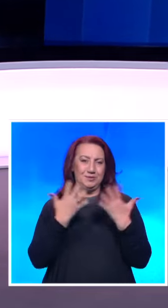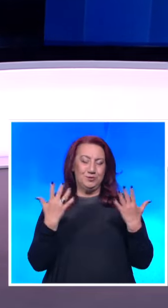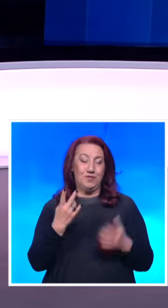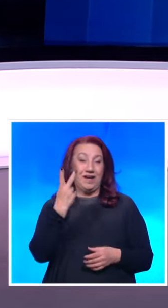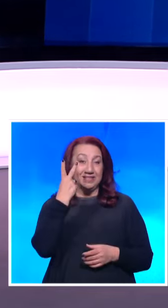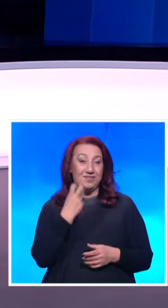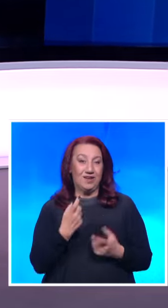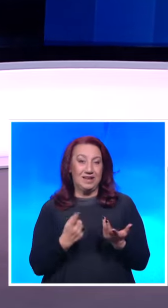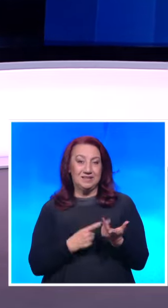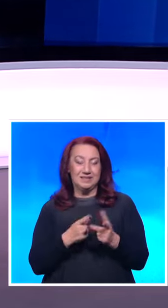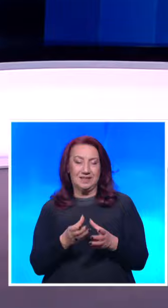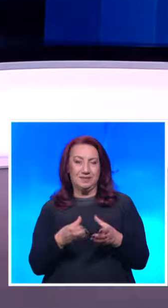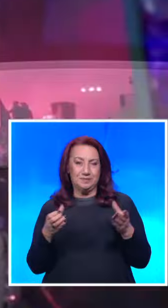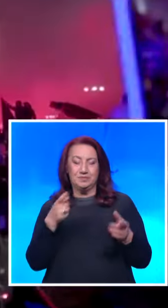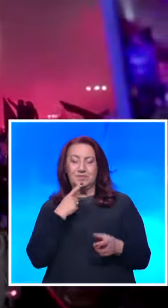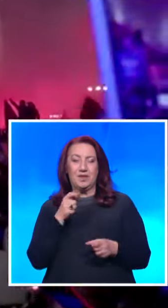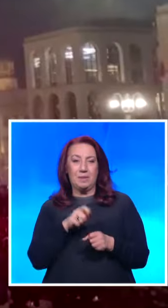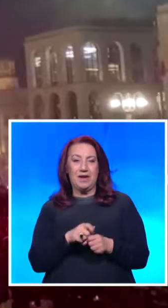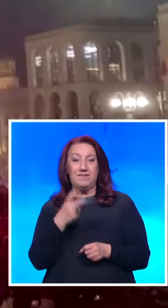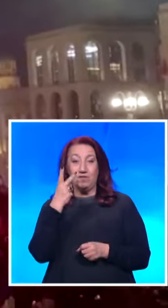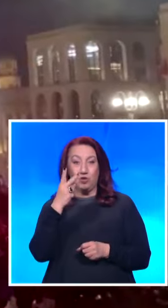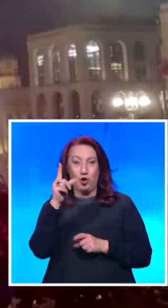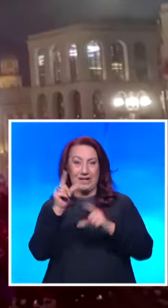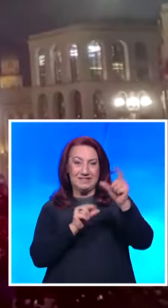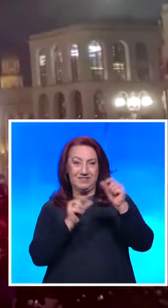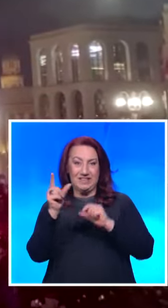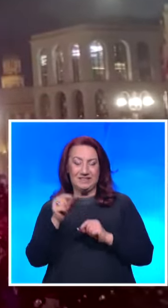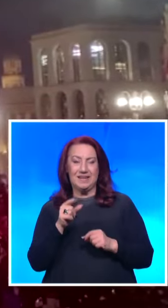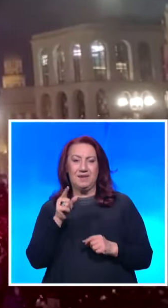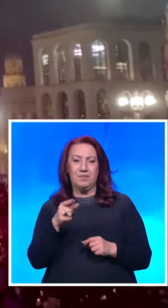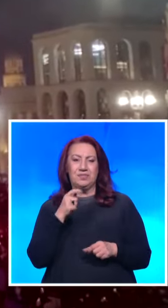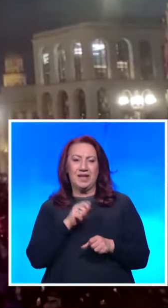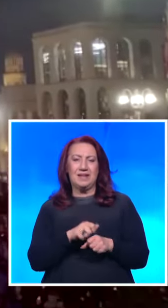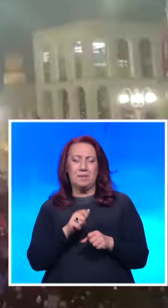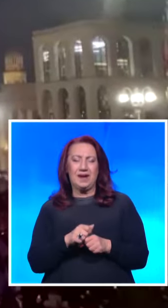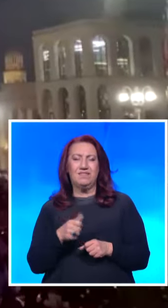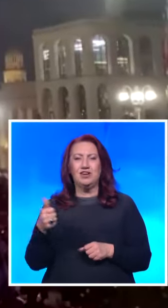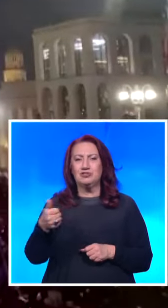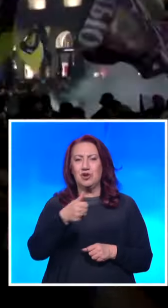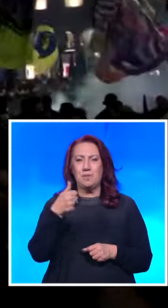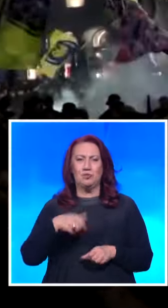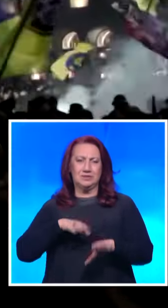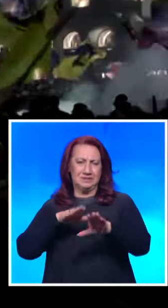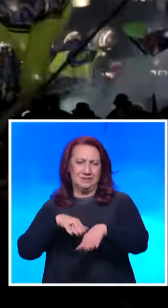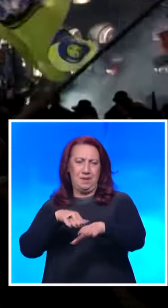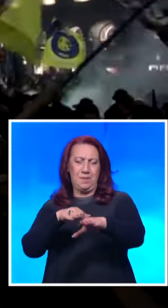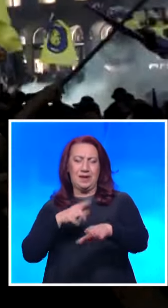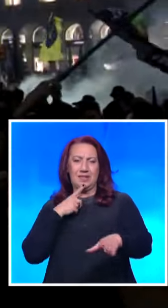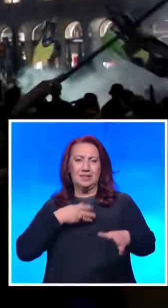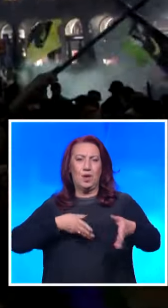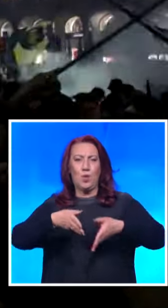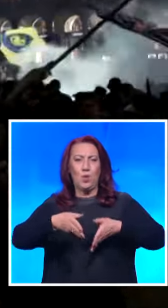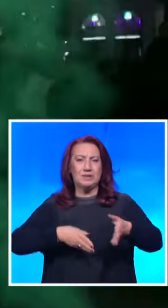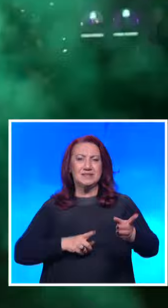постави втора звезда над своята емблема. Нерадзорите се впуснаха в шампионски парад из улиците на Милано, който приключи с голям